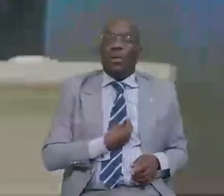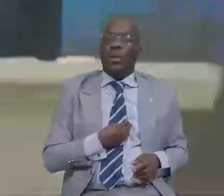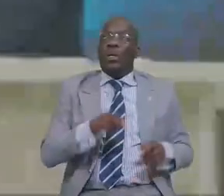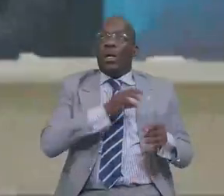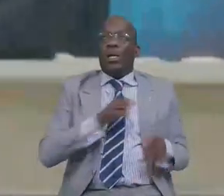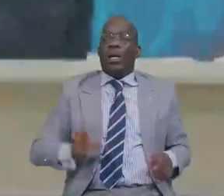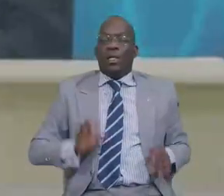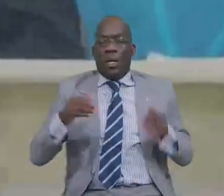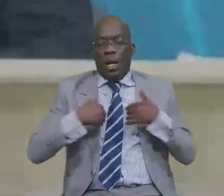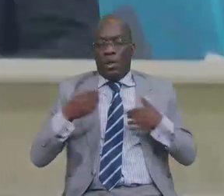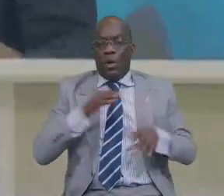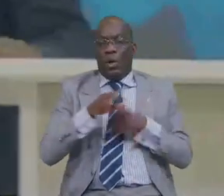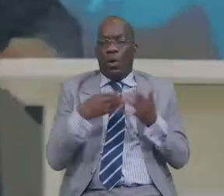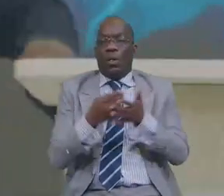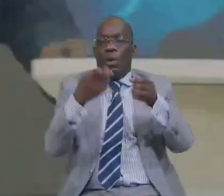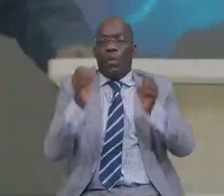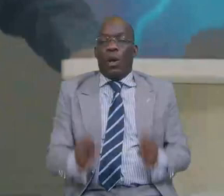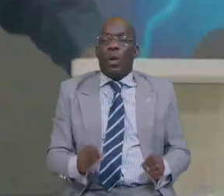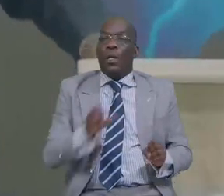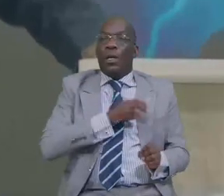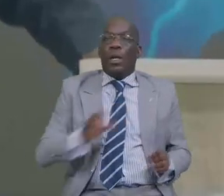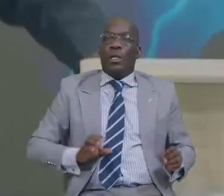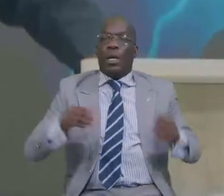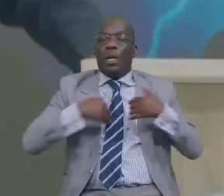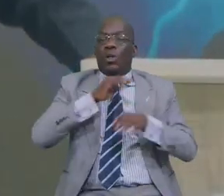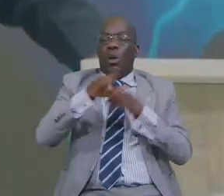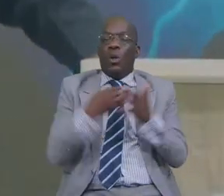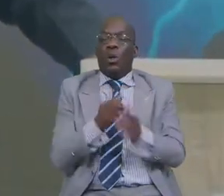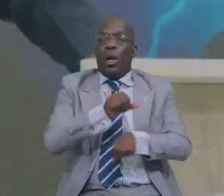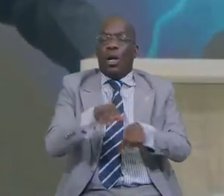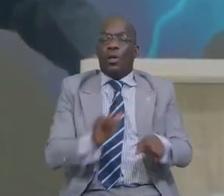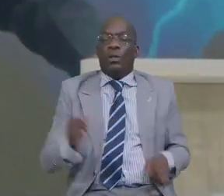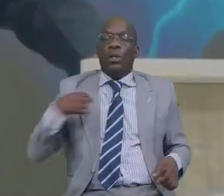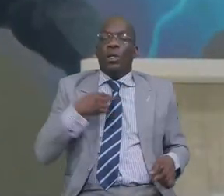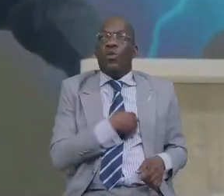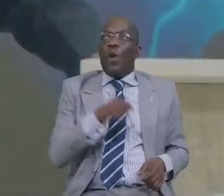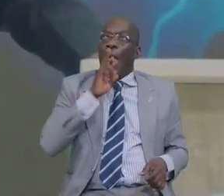Christ a toute la puissance. Il a toute l'autorité.